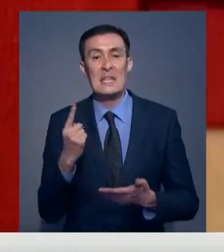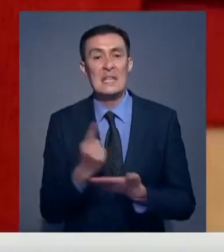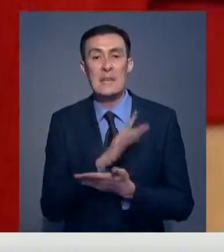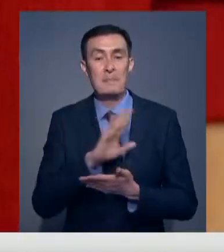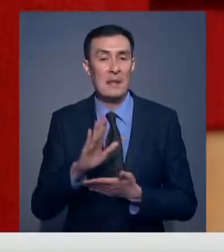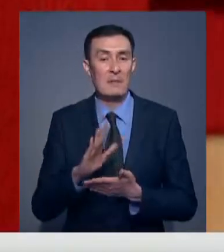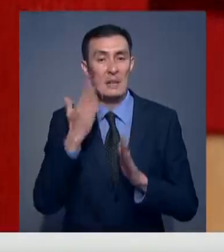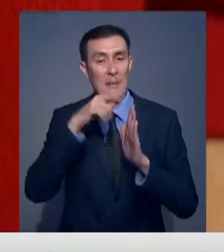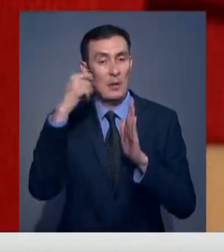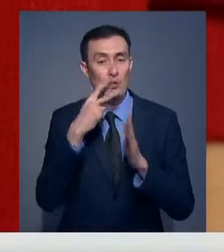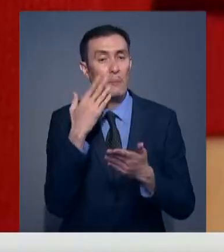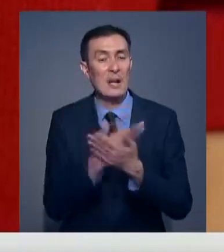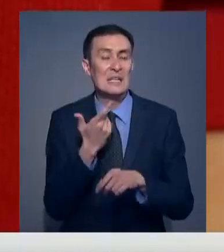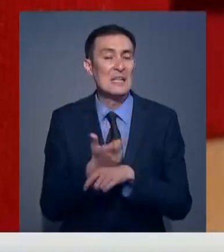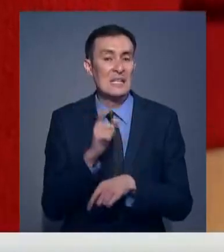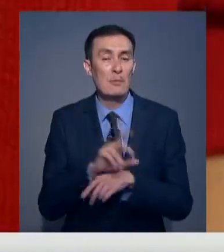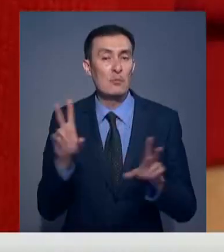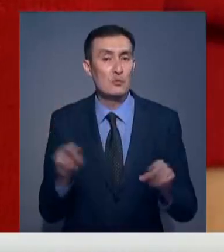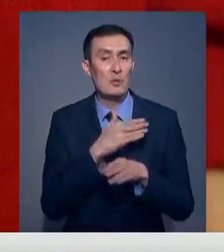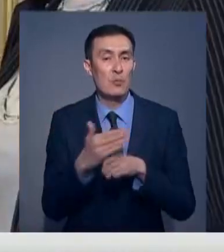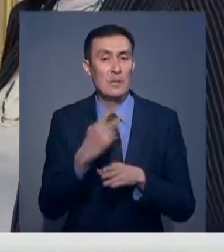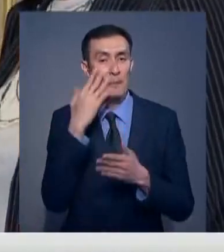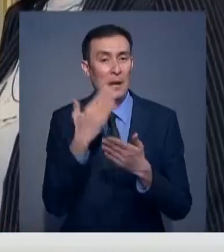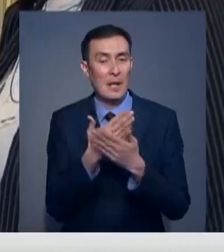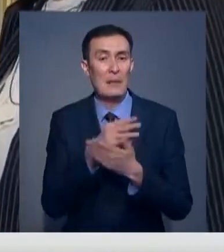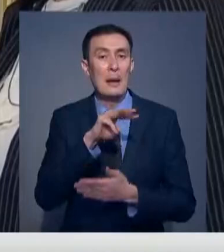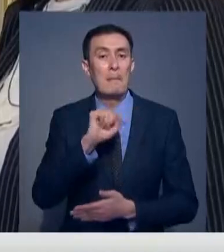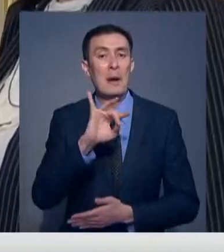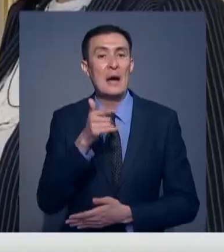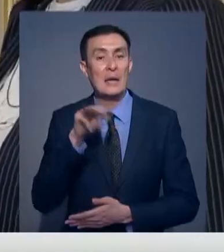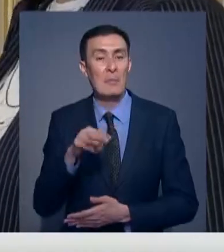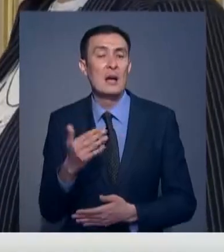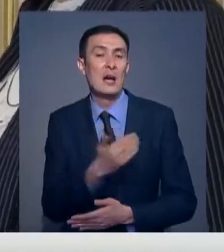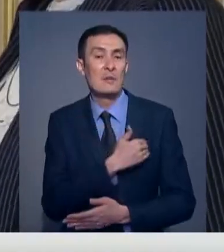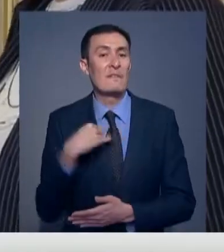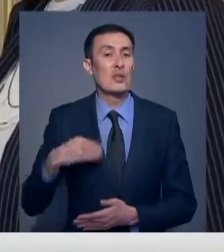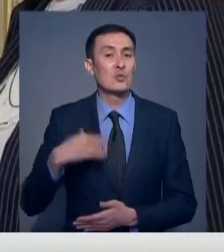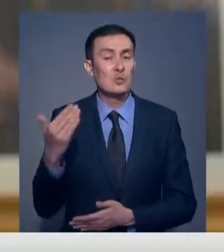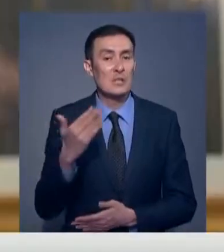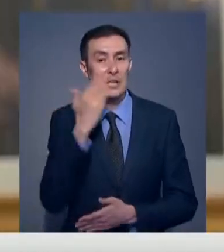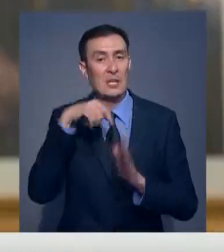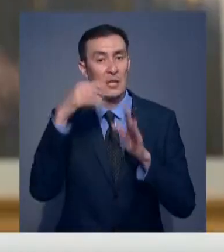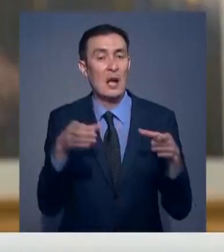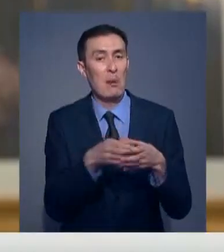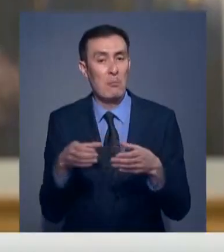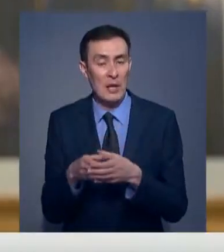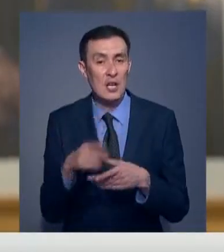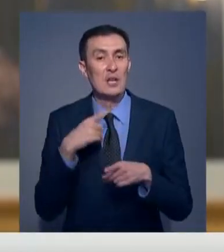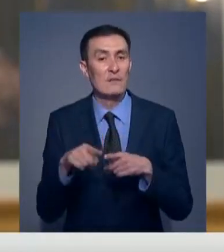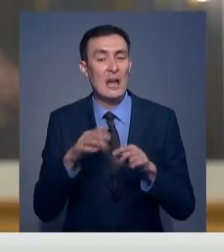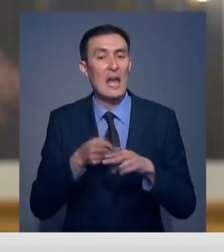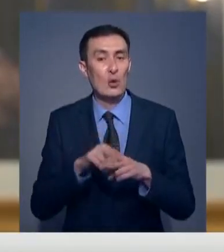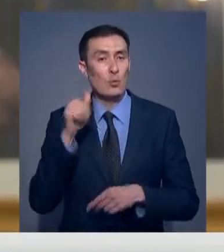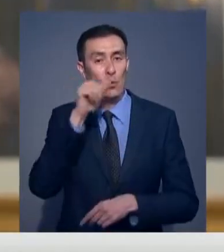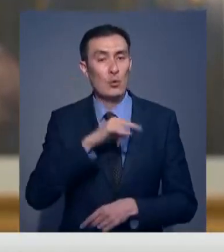для картины, но пока самым успешным. После него прокатом «Марьям» заинтересовались французские кинодистрибьюторы. Скорее всего, в